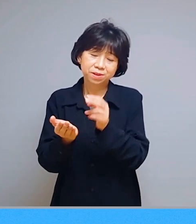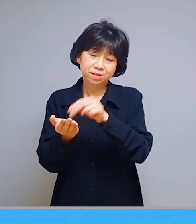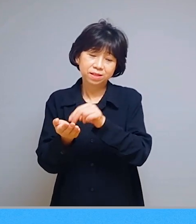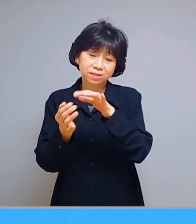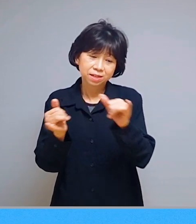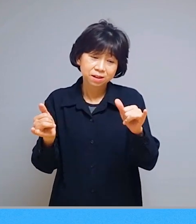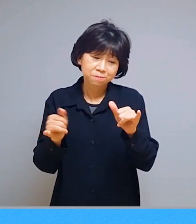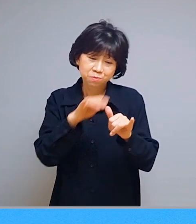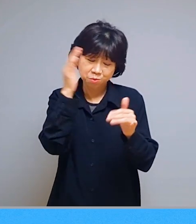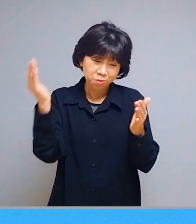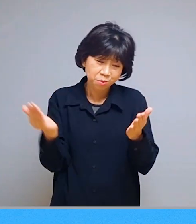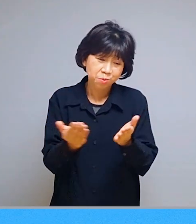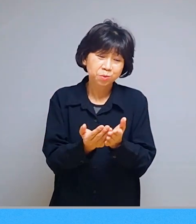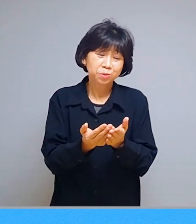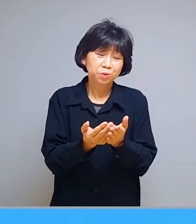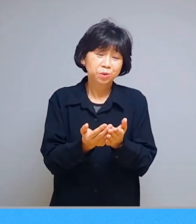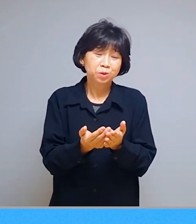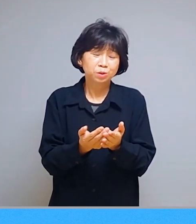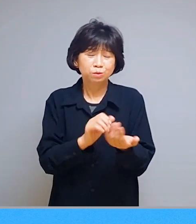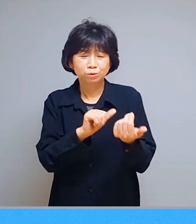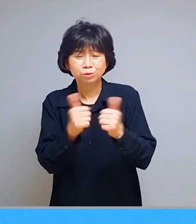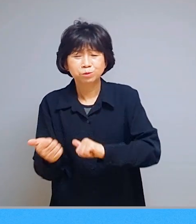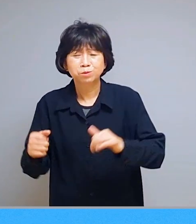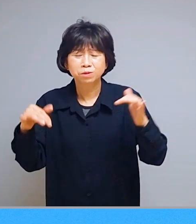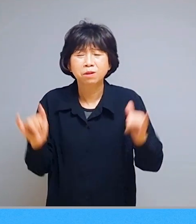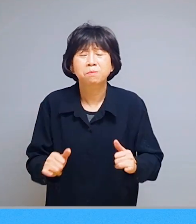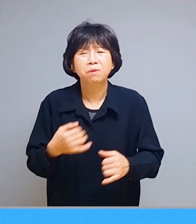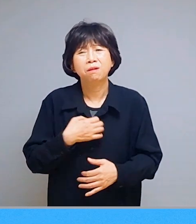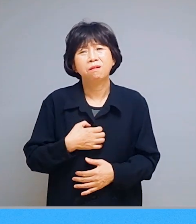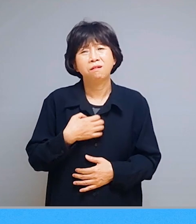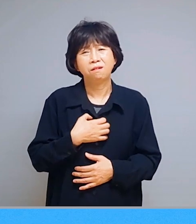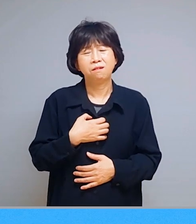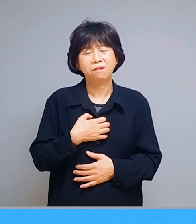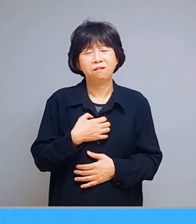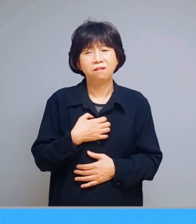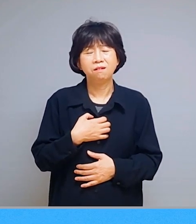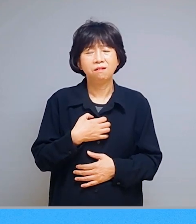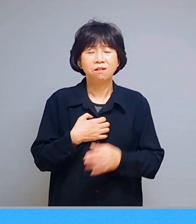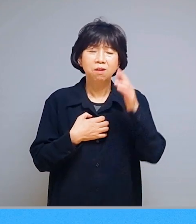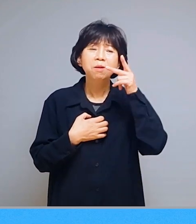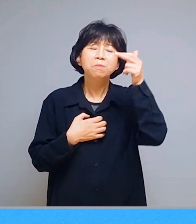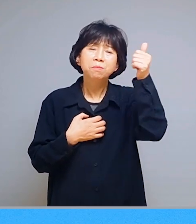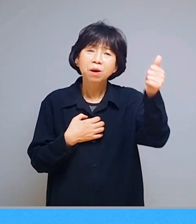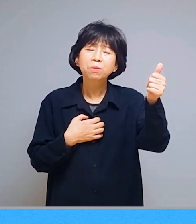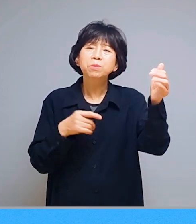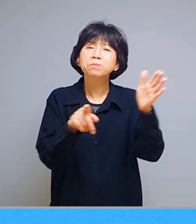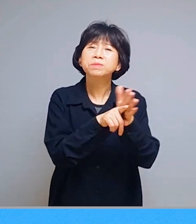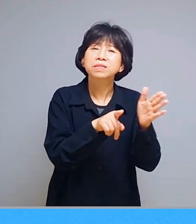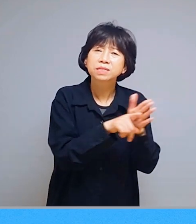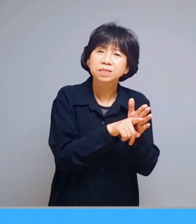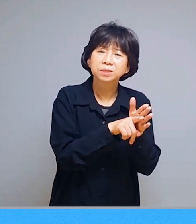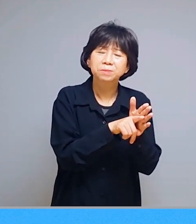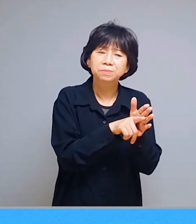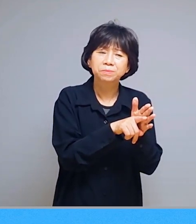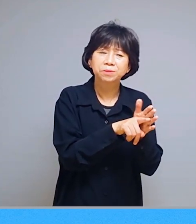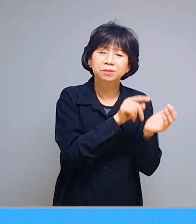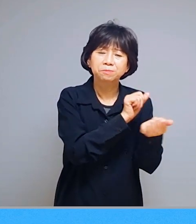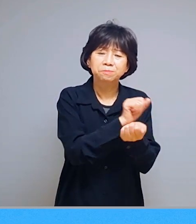모두 죽음의 두려움 속에서 있었어요. 하지만 하나님의 말씀을 붙잡은 바울 한 사람의 믿음, 이